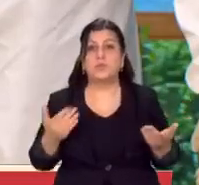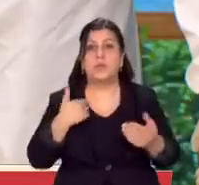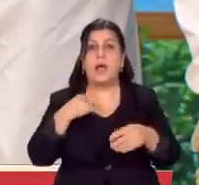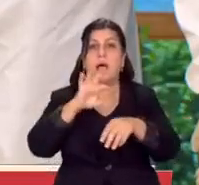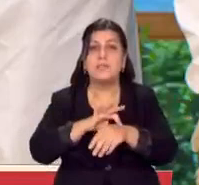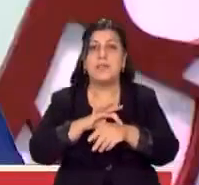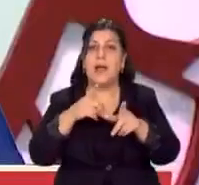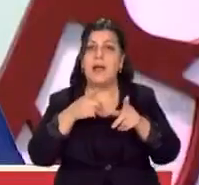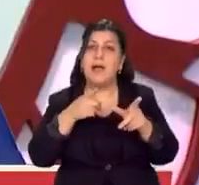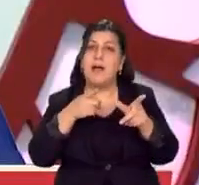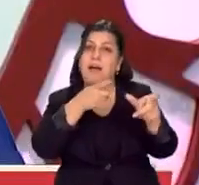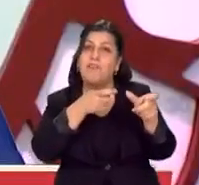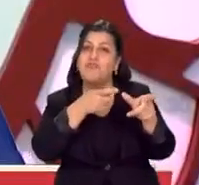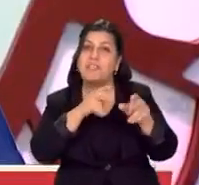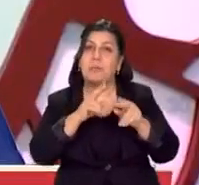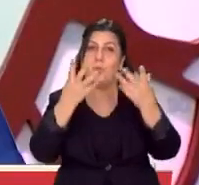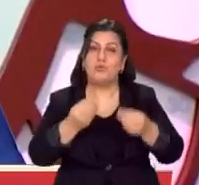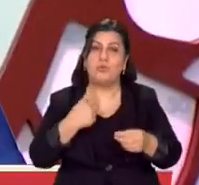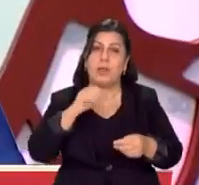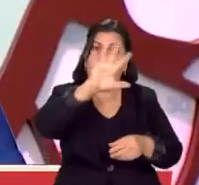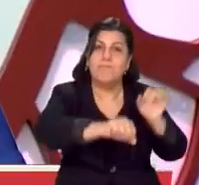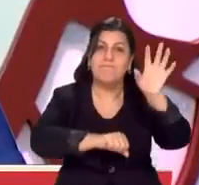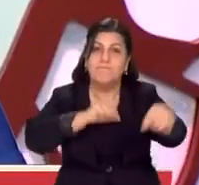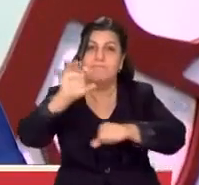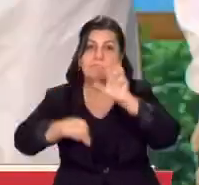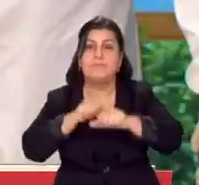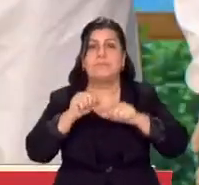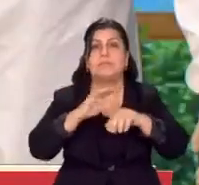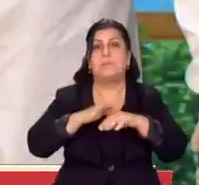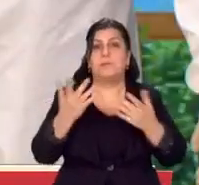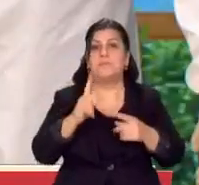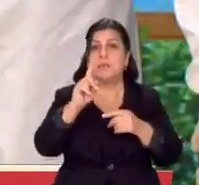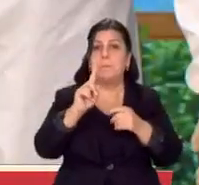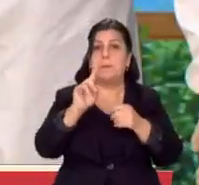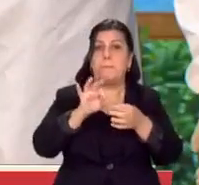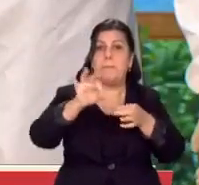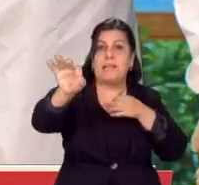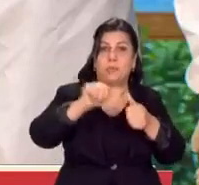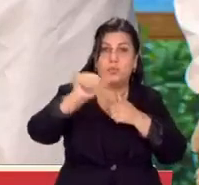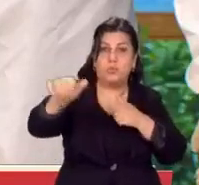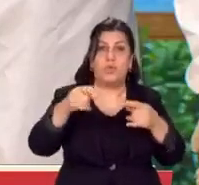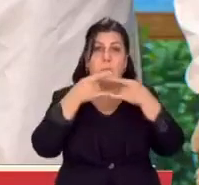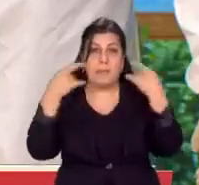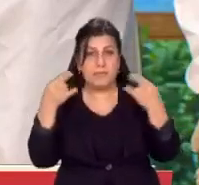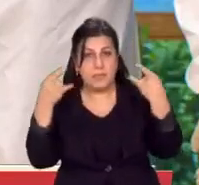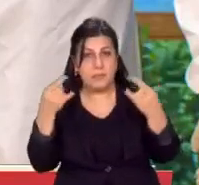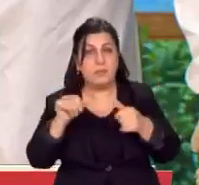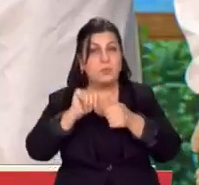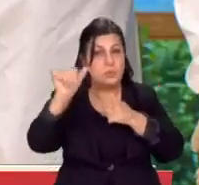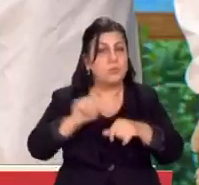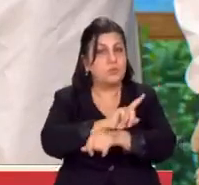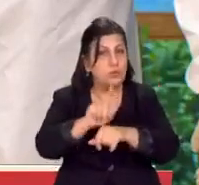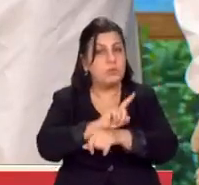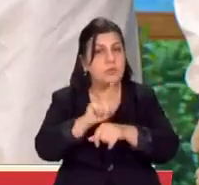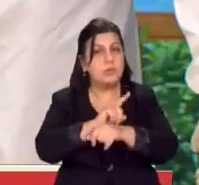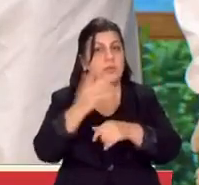avcılığı yapacağız daha çok ve böylece sosyal izolasyon onu yani bir metreden daha yakına gelmeme ve maske kullanmayı uzun